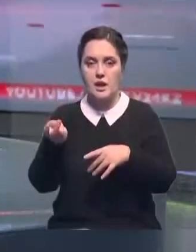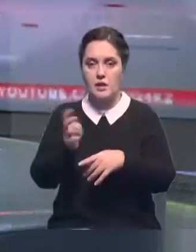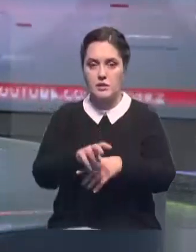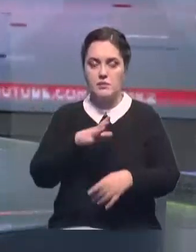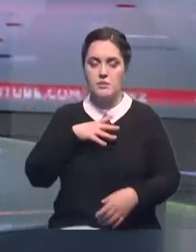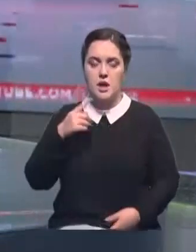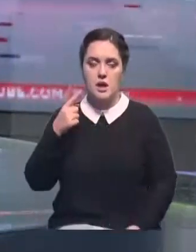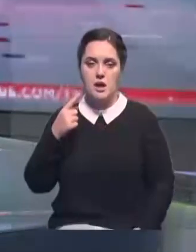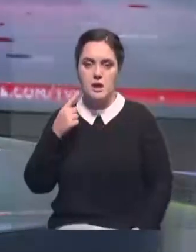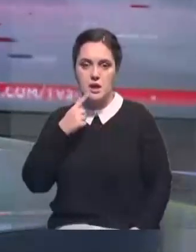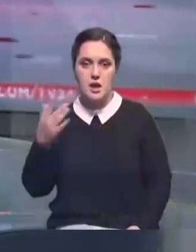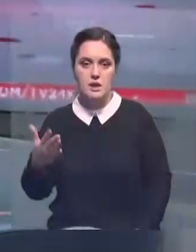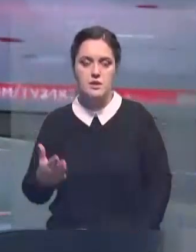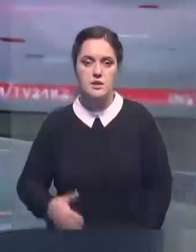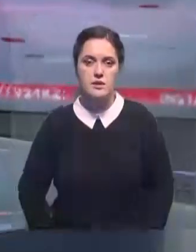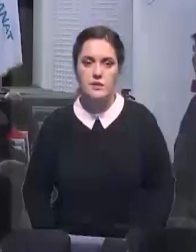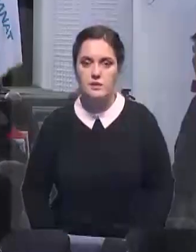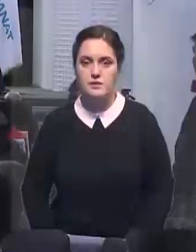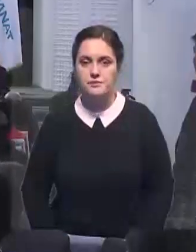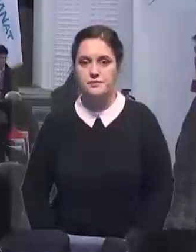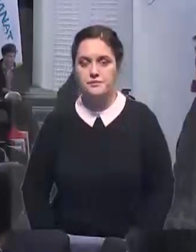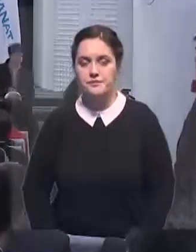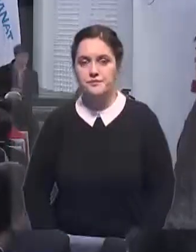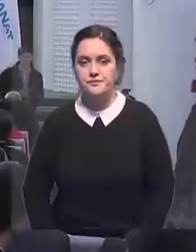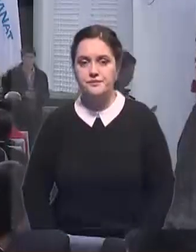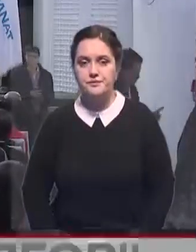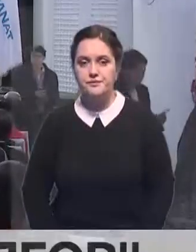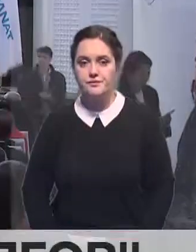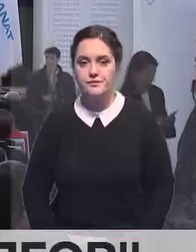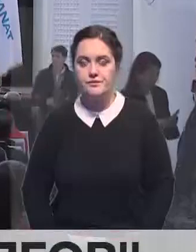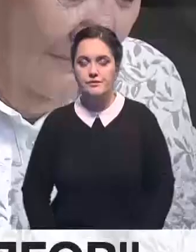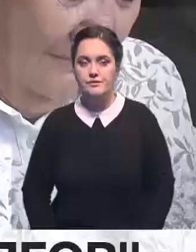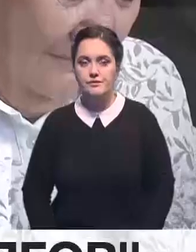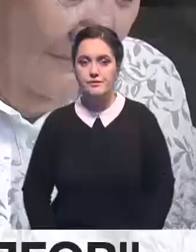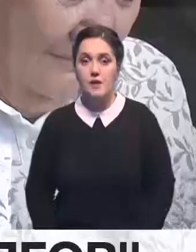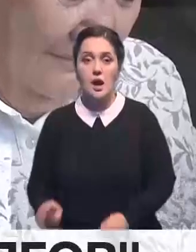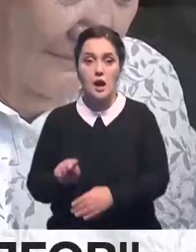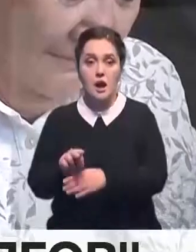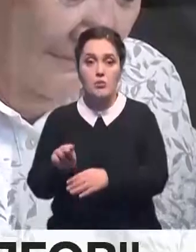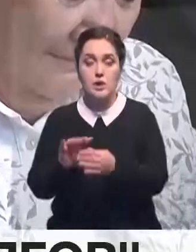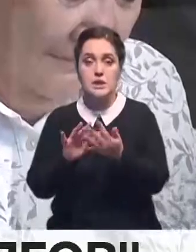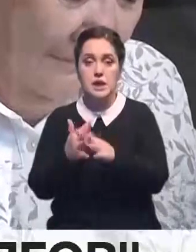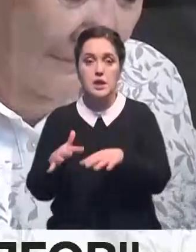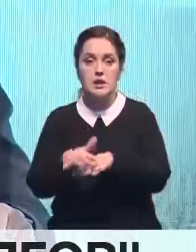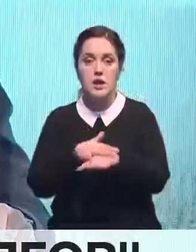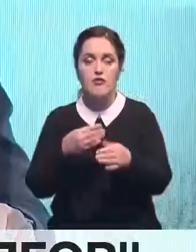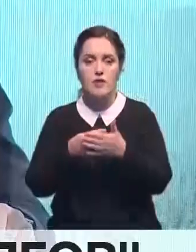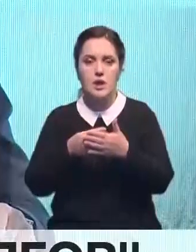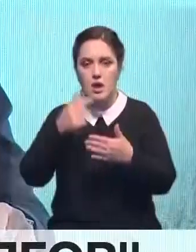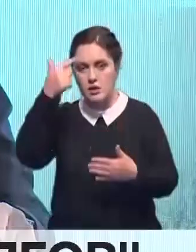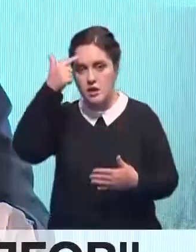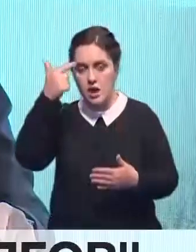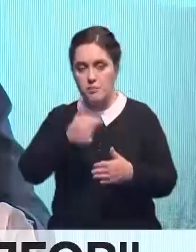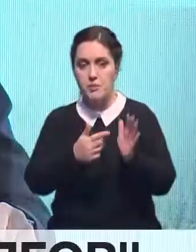гафу Али побывал на лекциях обучение сельского населения финансовой грамотности проходило во всех девяти